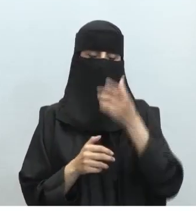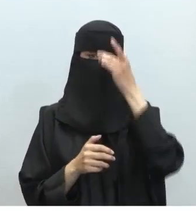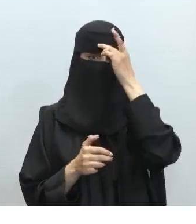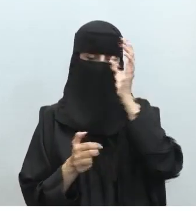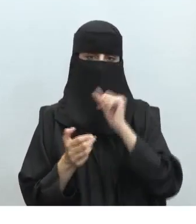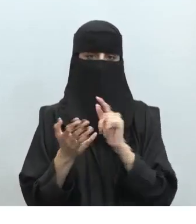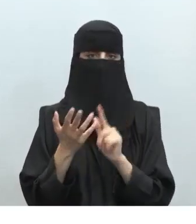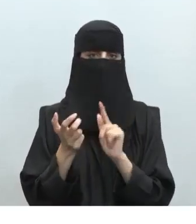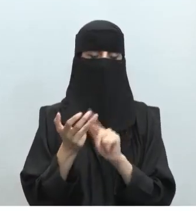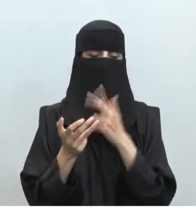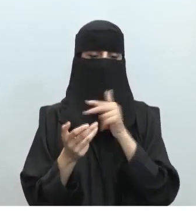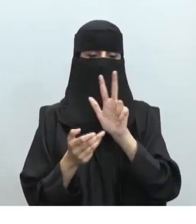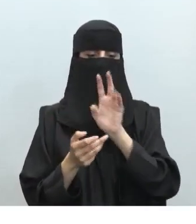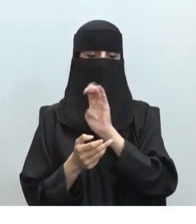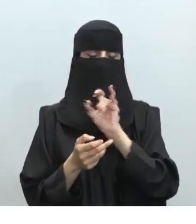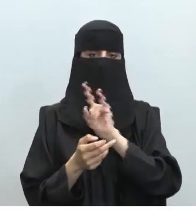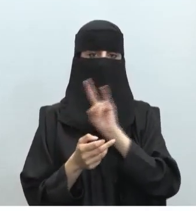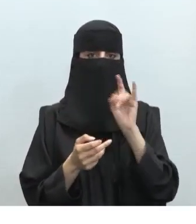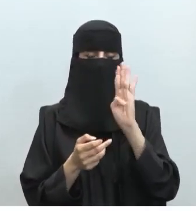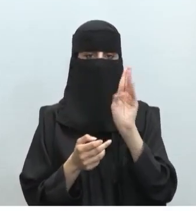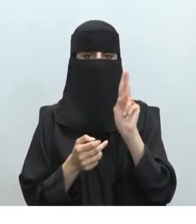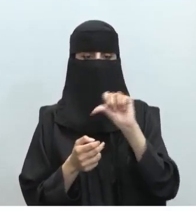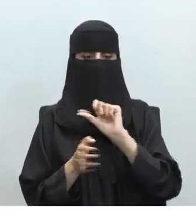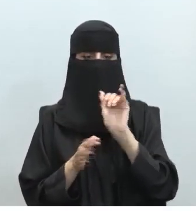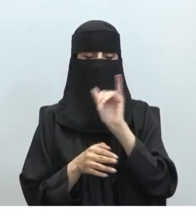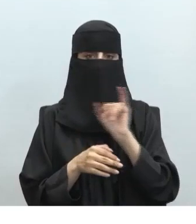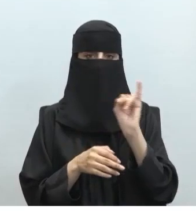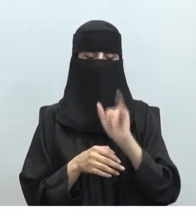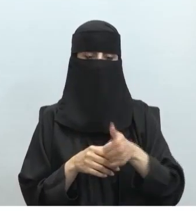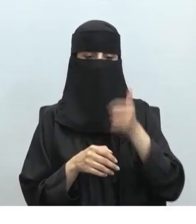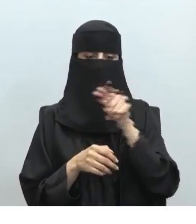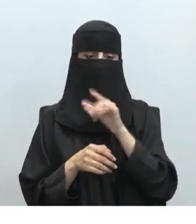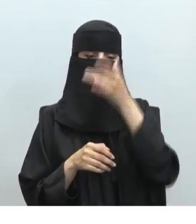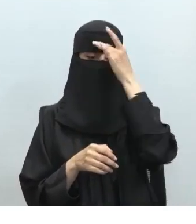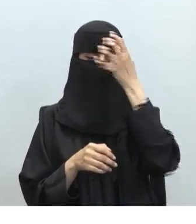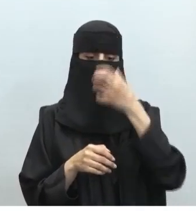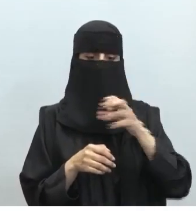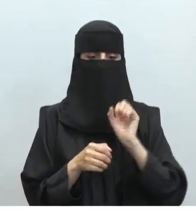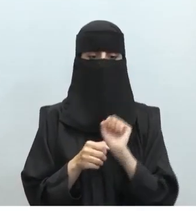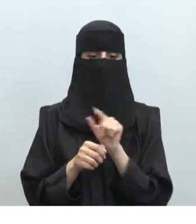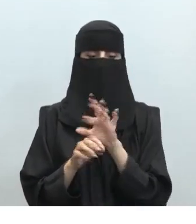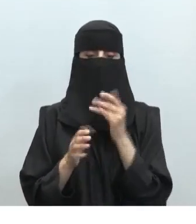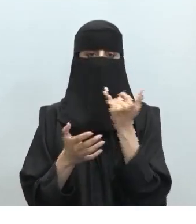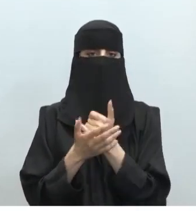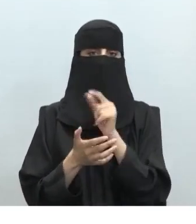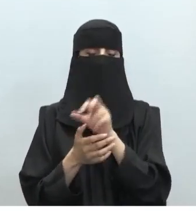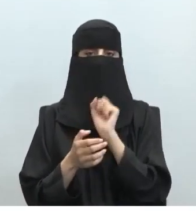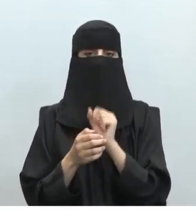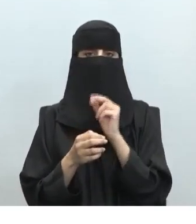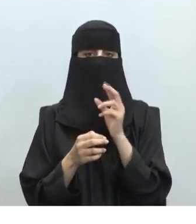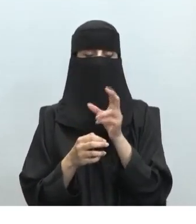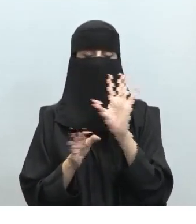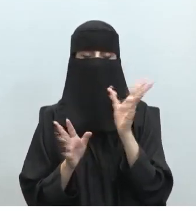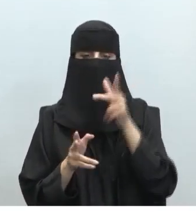جلاكتوسيميا هذا المرض متنحي ايضا والسبب فيه هو غياب جين ينتج الانزيم المسؤول عن تحليل الجلوكوز وعلى